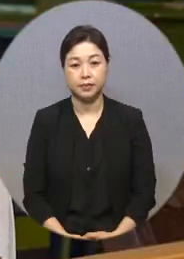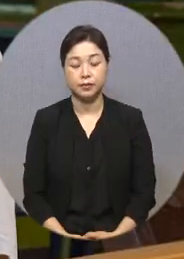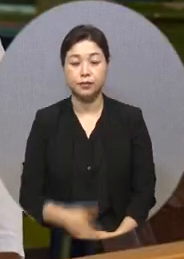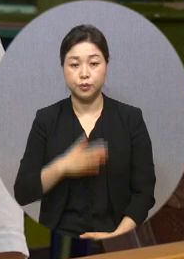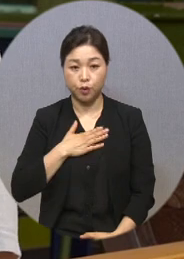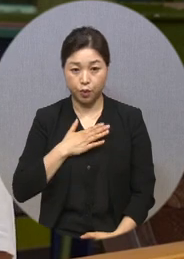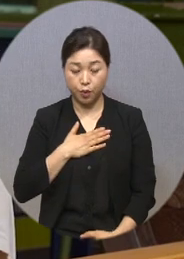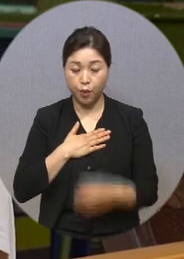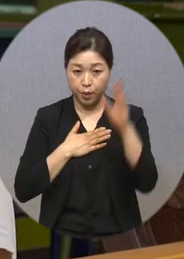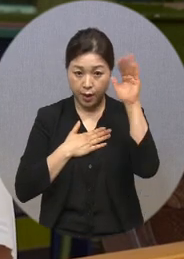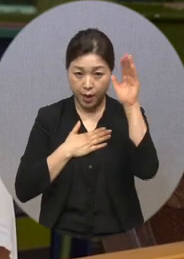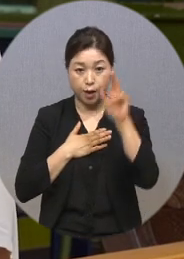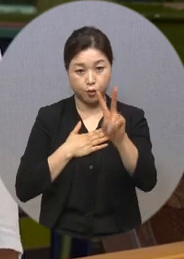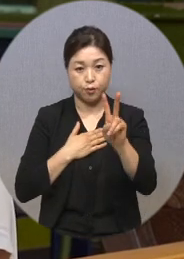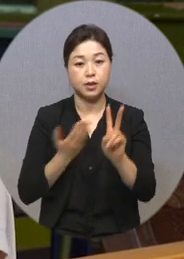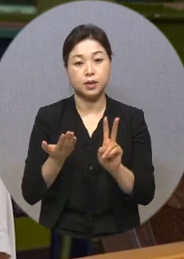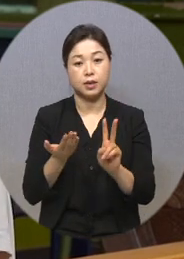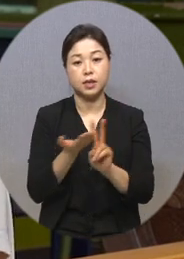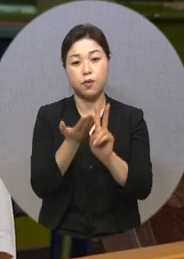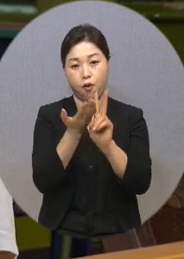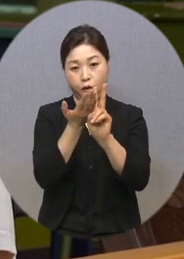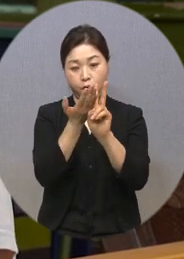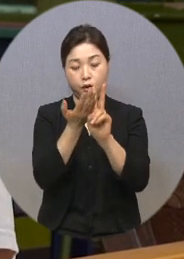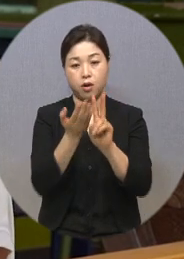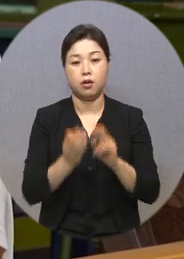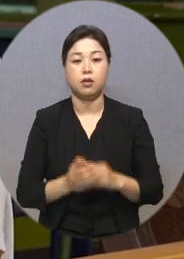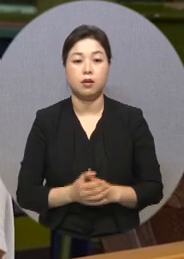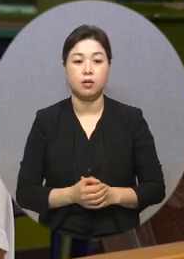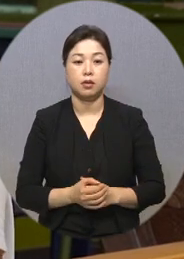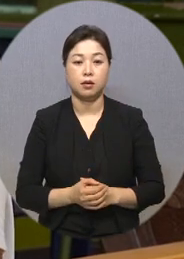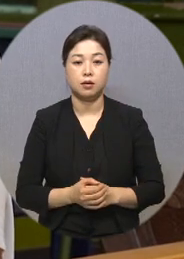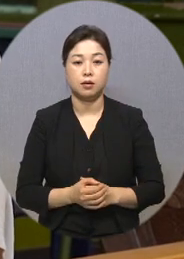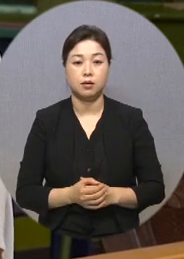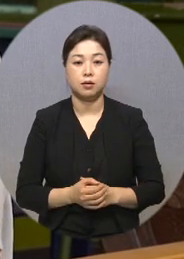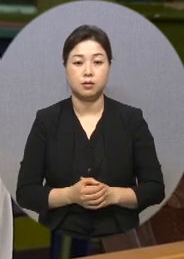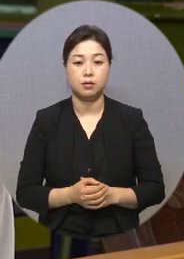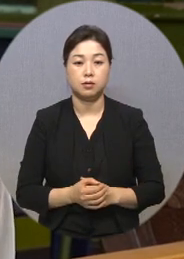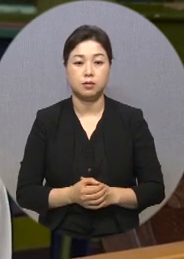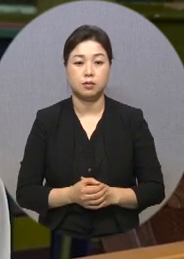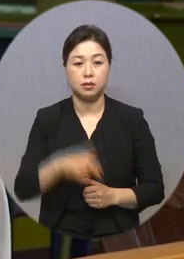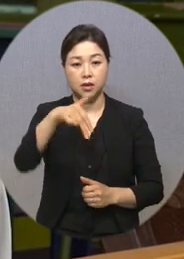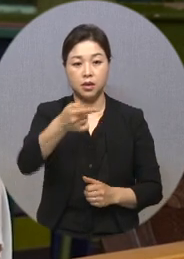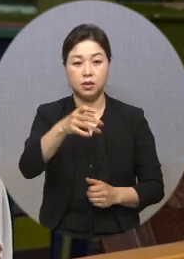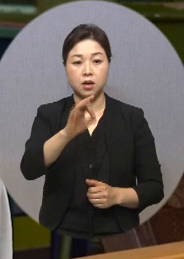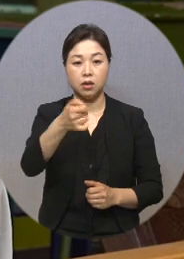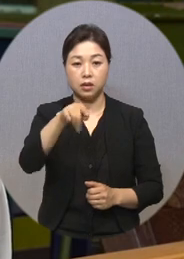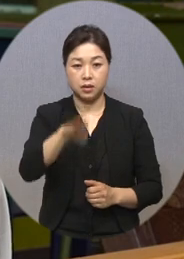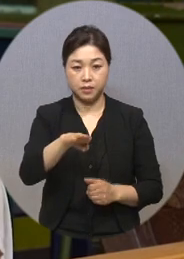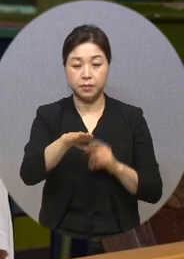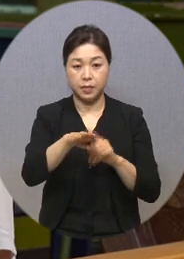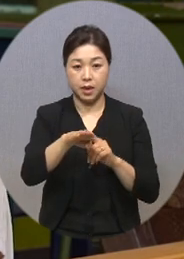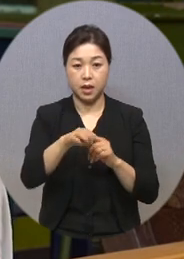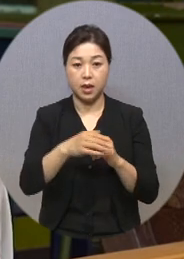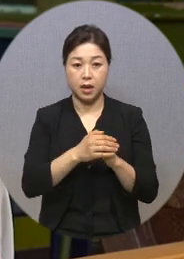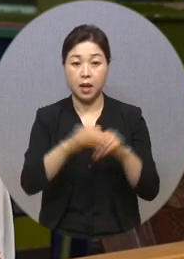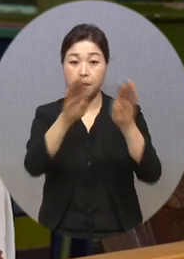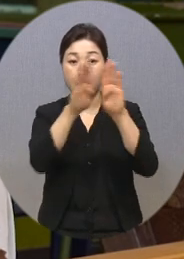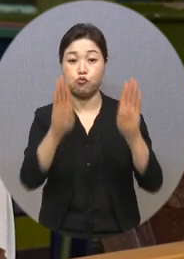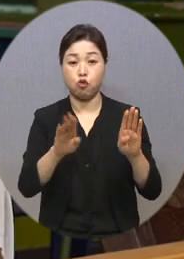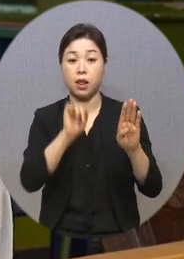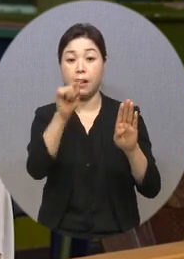저도 반려견을 두마리를 키우고 있는 입장에서 어 정읍에 보면 개선에 박물관